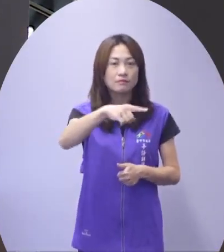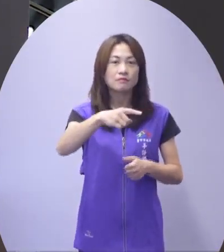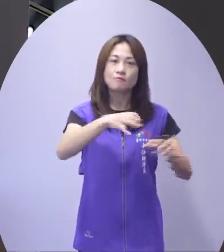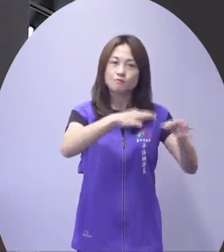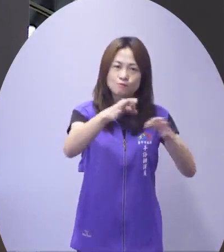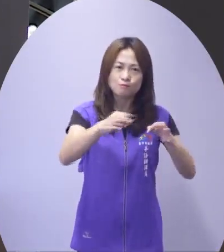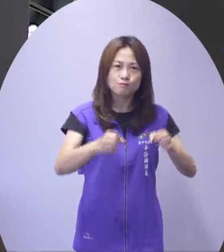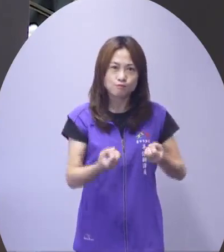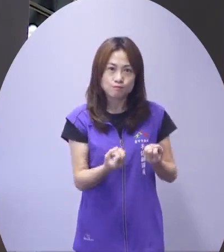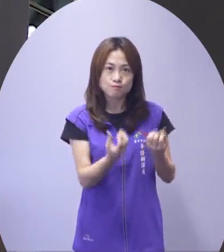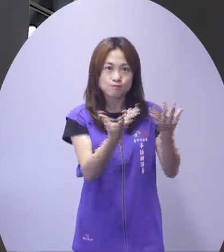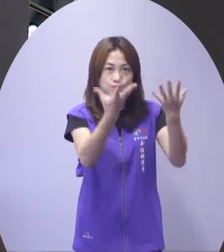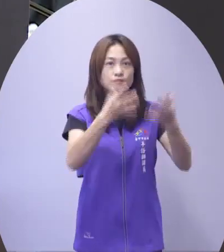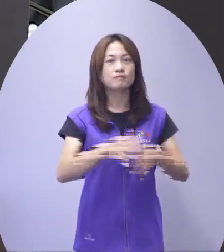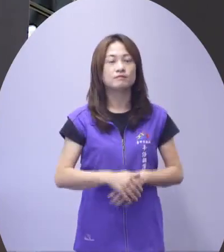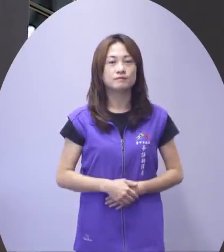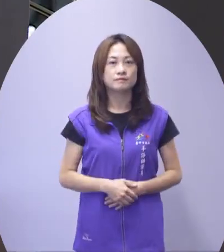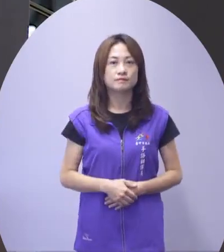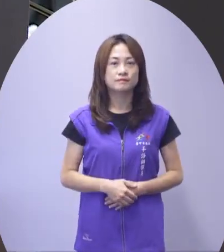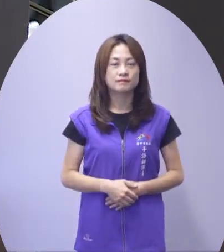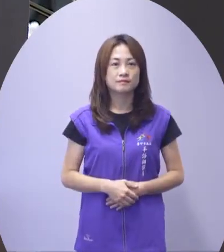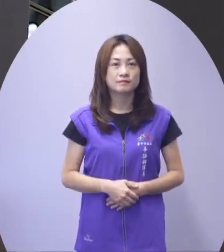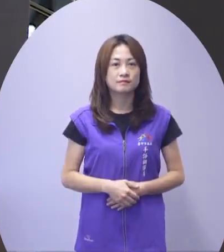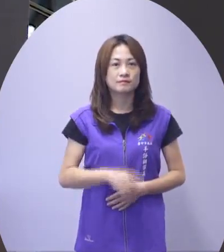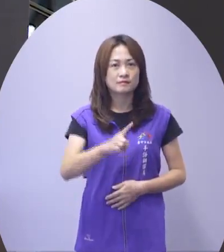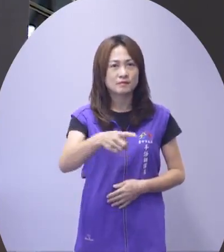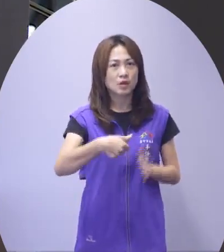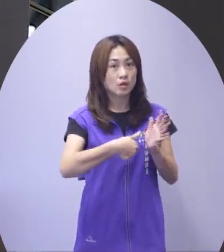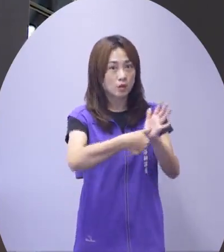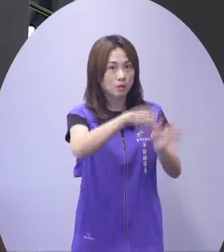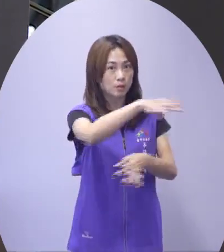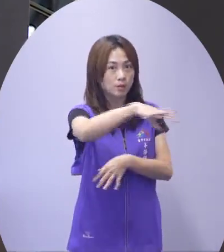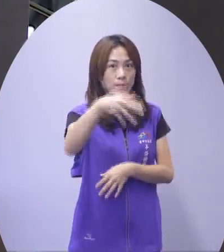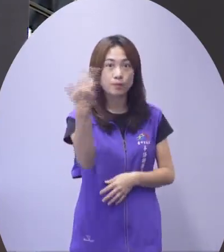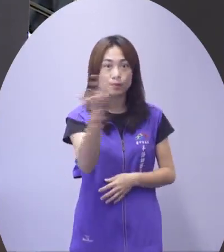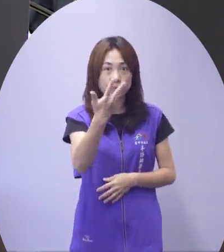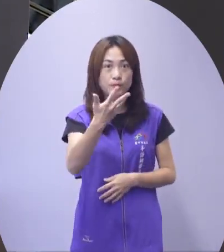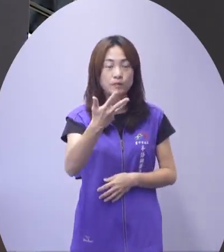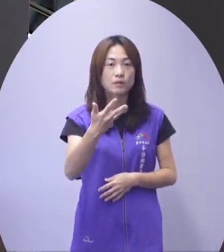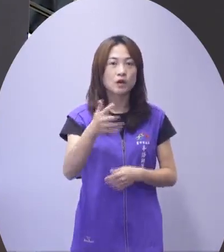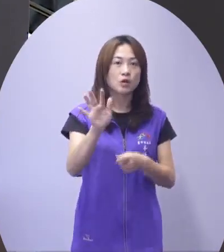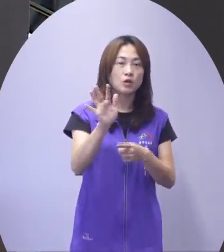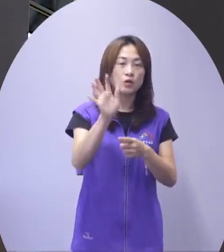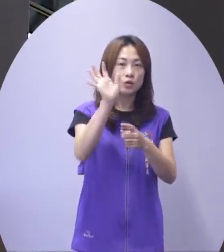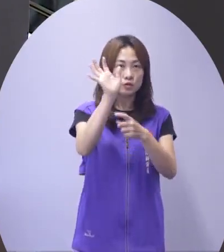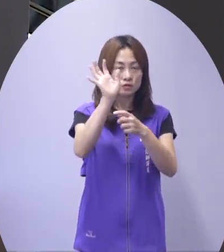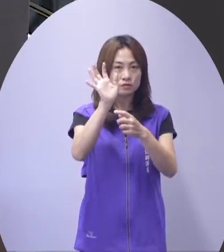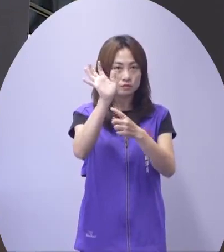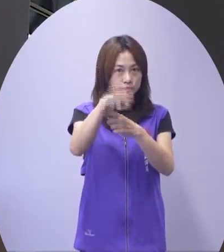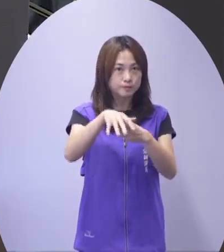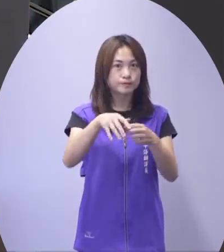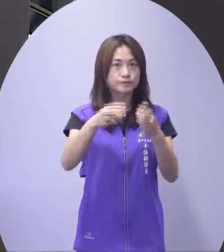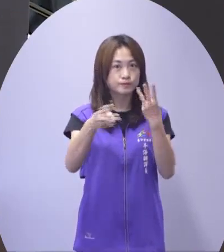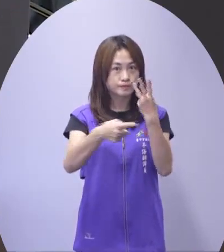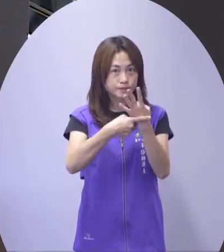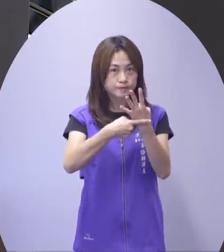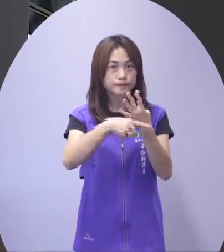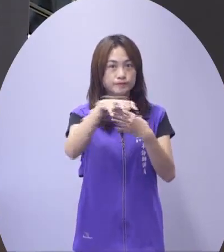有我们的休闲农业区，在这个山城我们有规划八个休闲农业区呢来带动这样